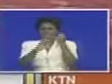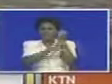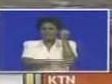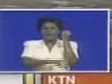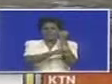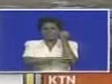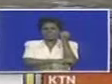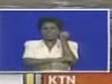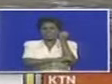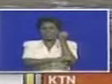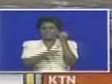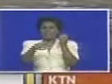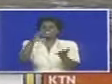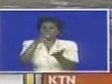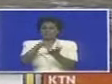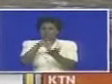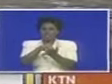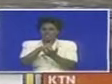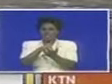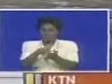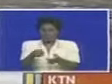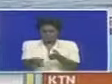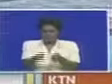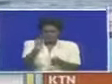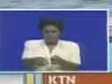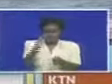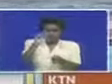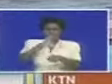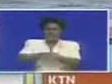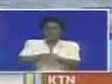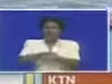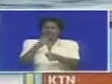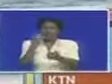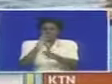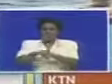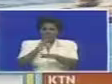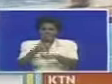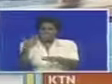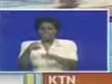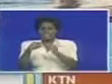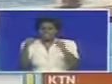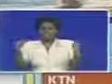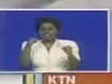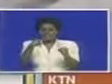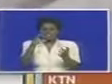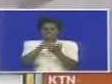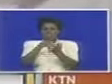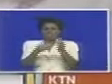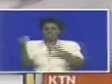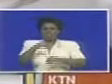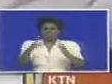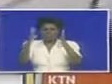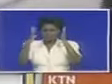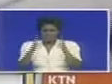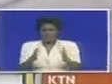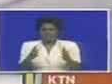kutaja. Hali ya wavuvi kukosa vyombo mwafaka kuwawezesha kuvua ndani ya maji ya kina kirefu pia imechangia pakubwa kwa